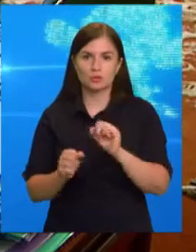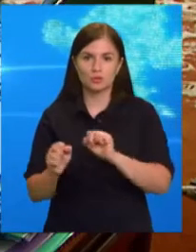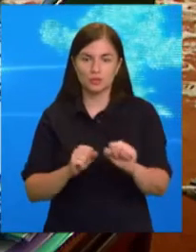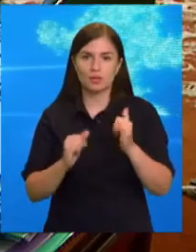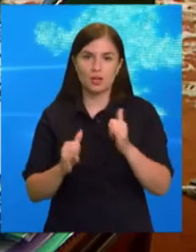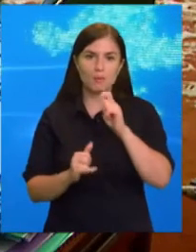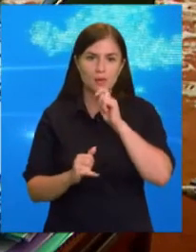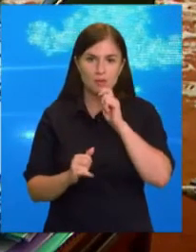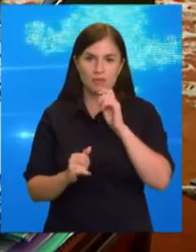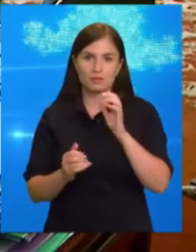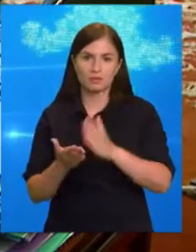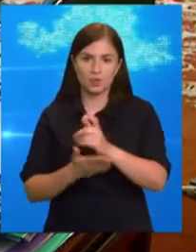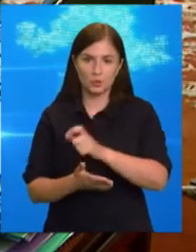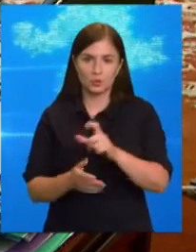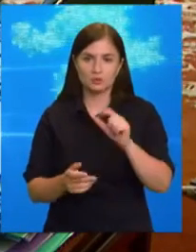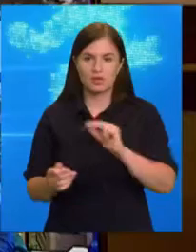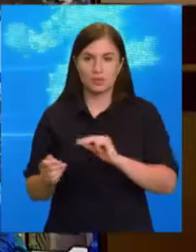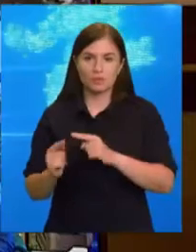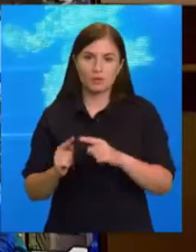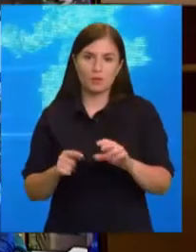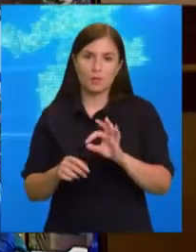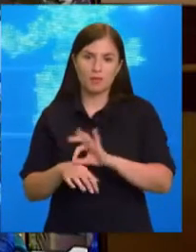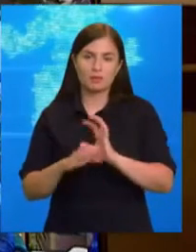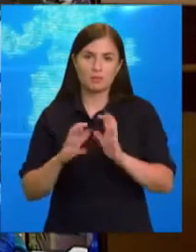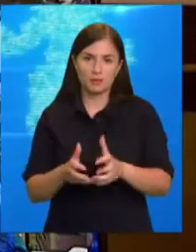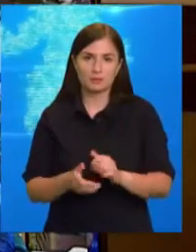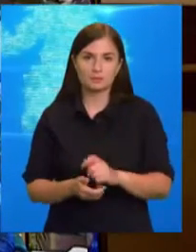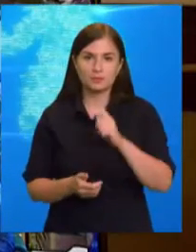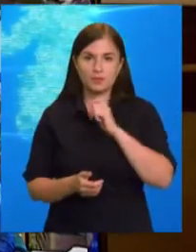для премирования сотрудников за работу в период пандемии. Владислав Чухров, ОТВ.